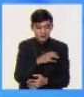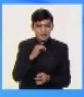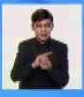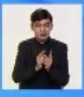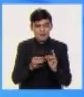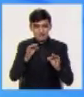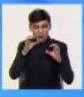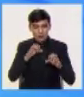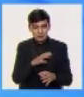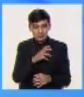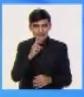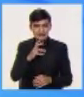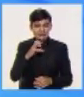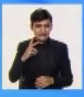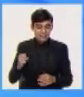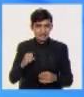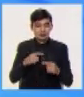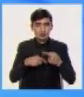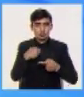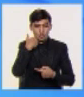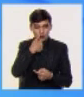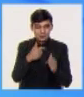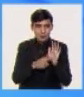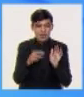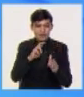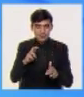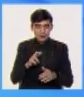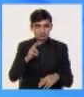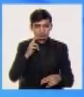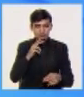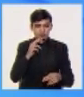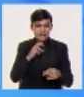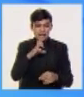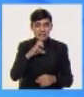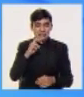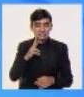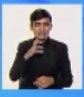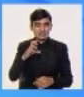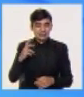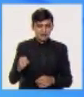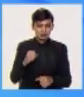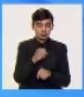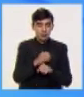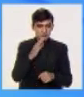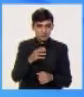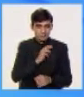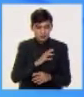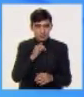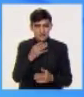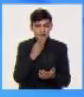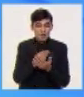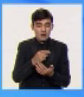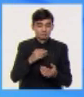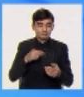изменениям в законодательстве, с 7 января следующего года начинается процесс ликвидации КСК. Каждый дом должен зарегистрировать либо